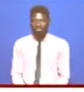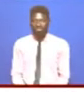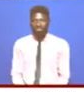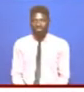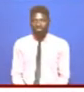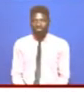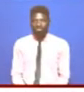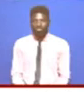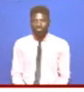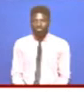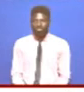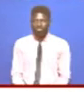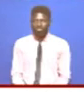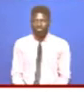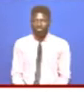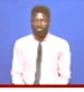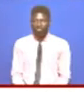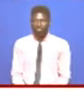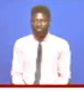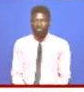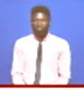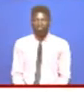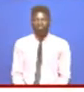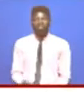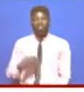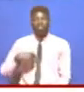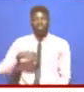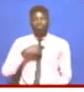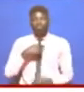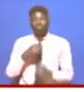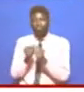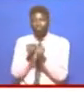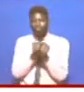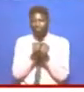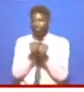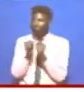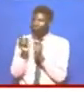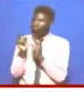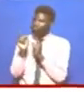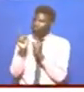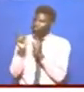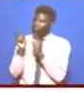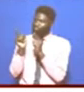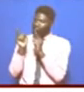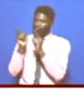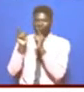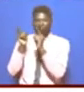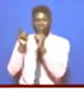wachiliwa. Na tukazunguka pamoja, hata barabara ya kuingia hakukua.